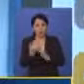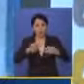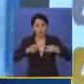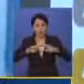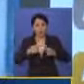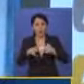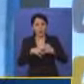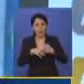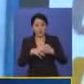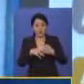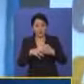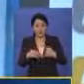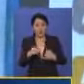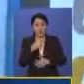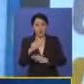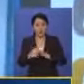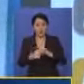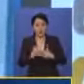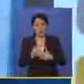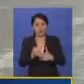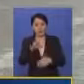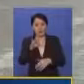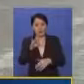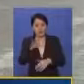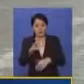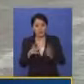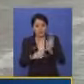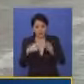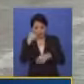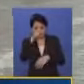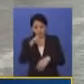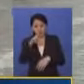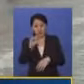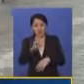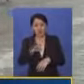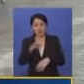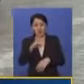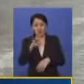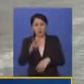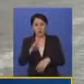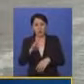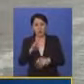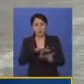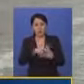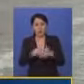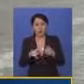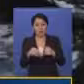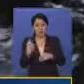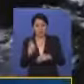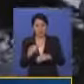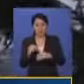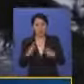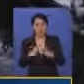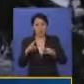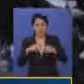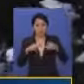бірі жерге қатысты. Қала тұрғыны Анна Дубровская осыдан 7 жыл бұрын Қызылжар ауданы Тепличное елді мекенінде жер сатып алып,